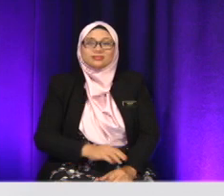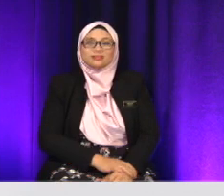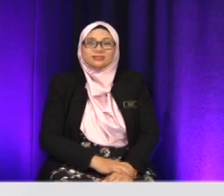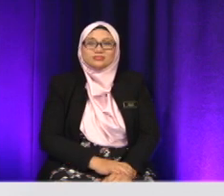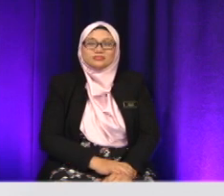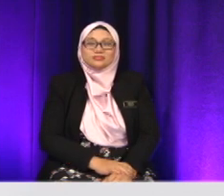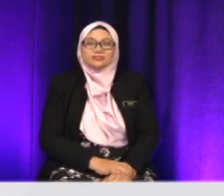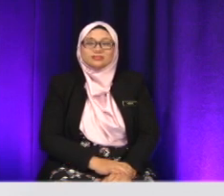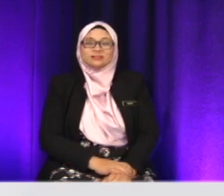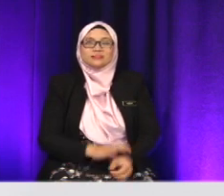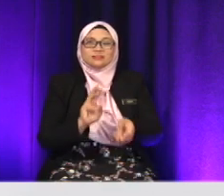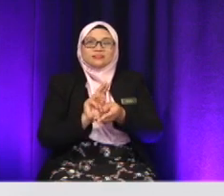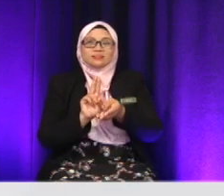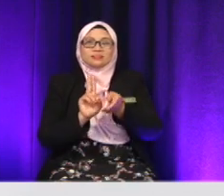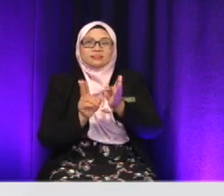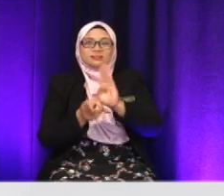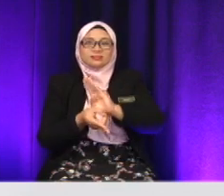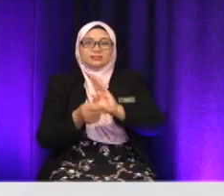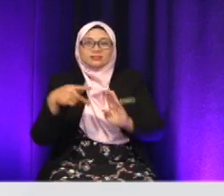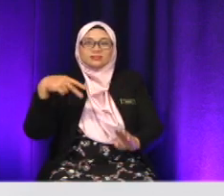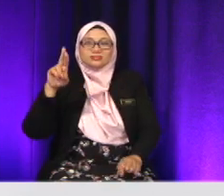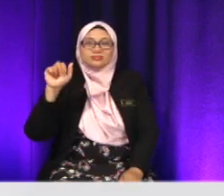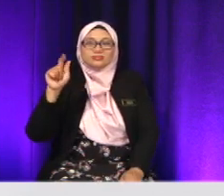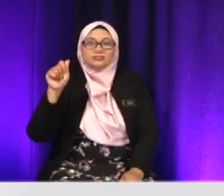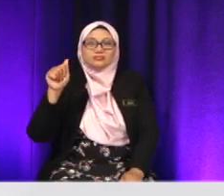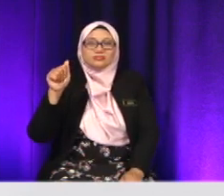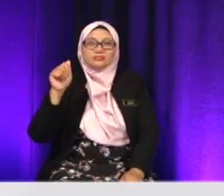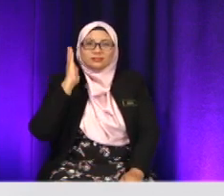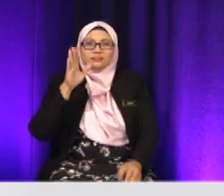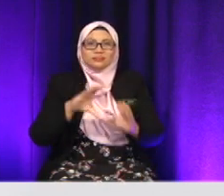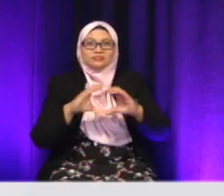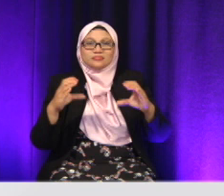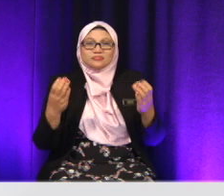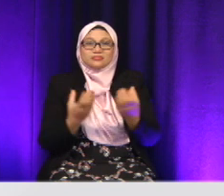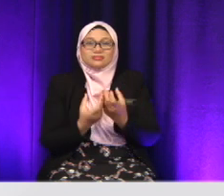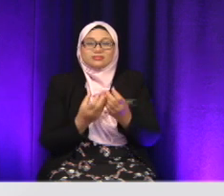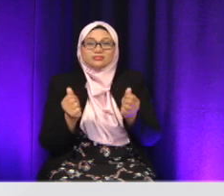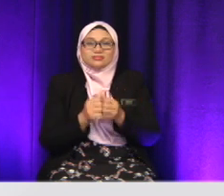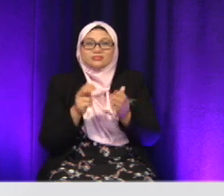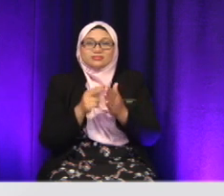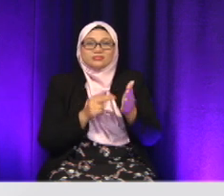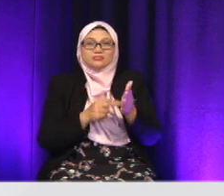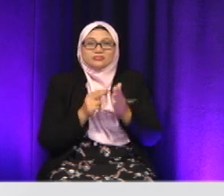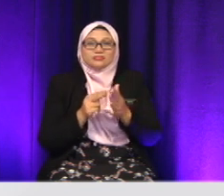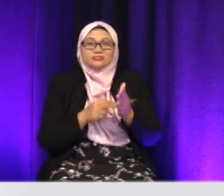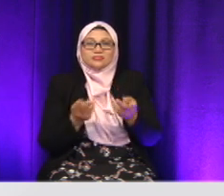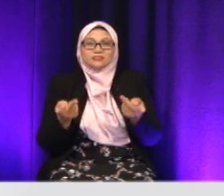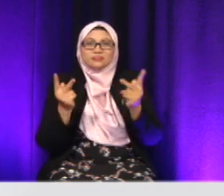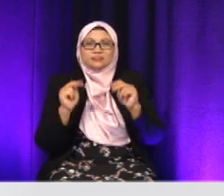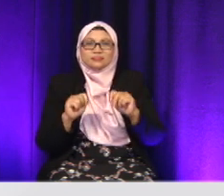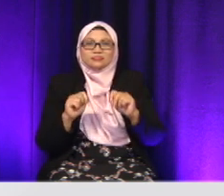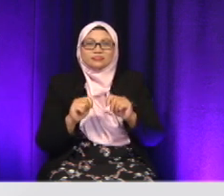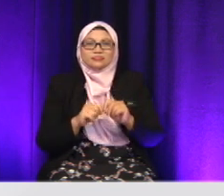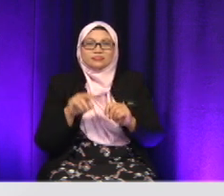nya akan diumpulkan dengan nilai yang dikembali yaitu 88 untuk